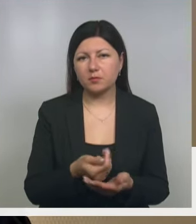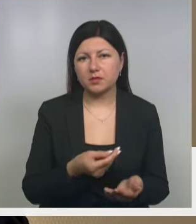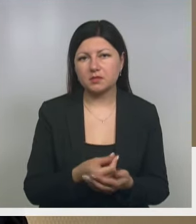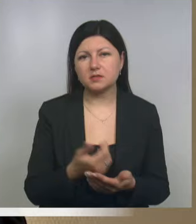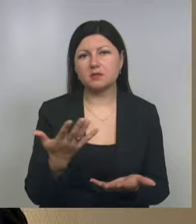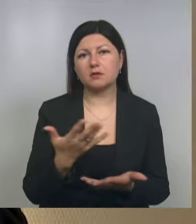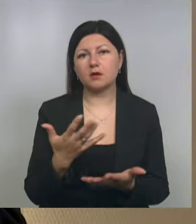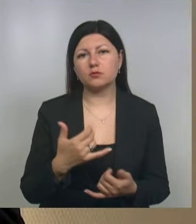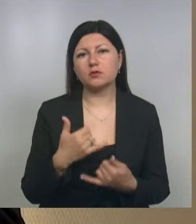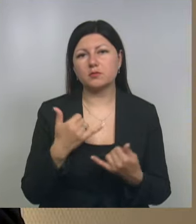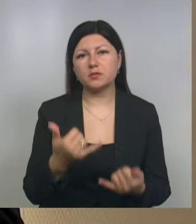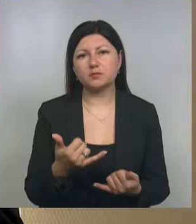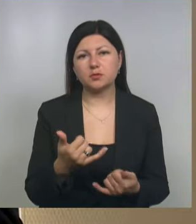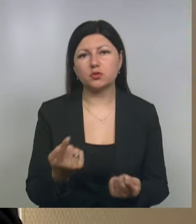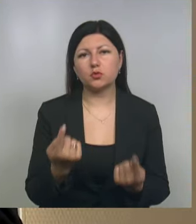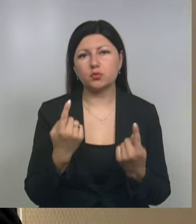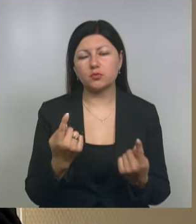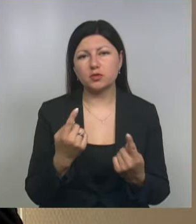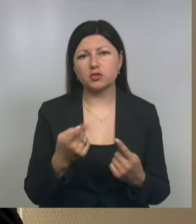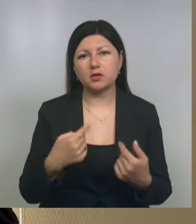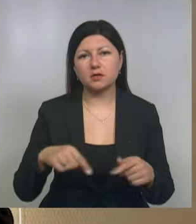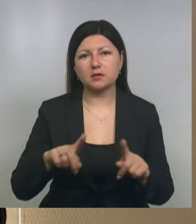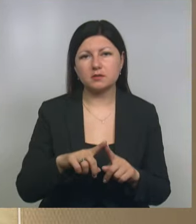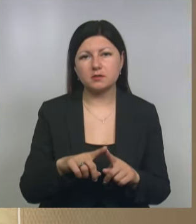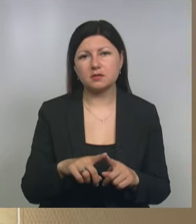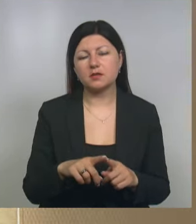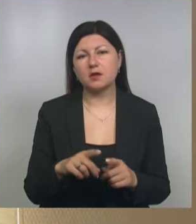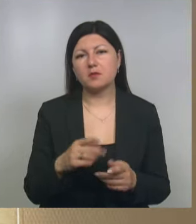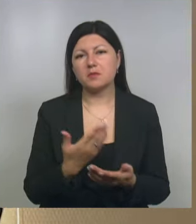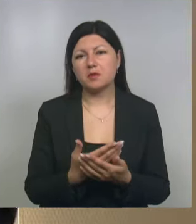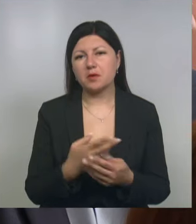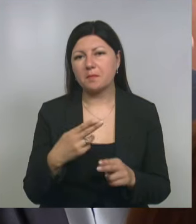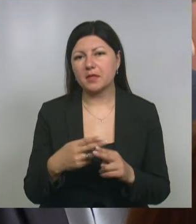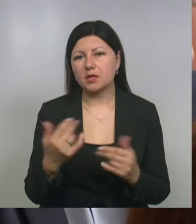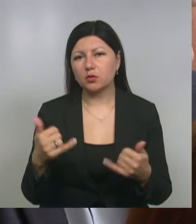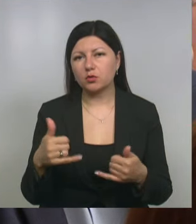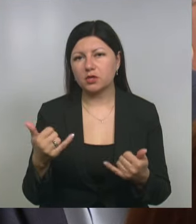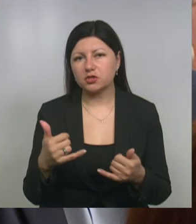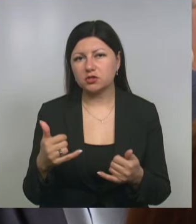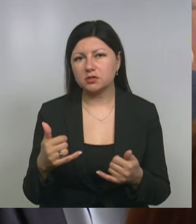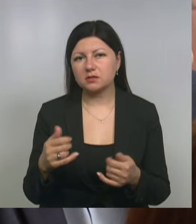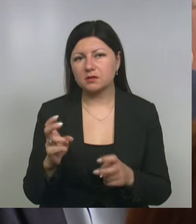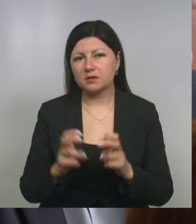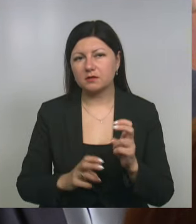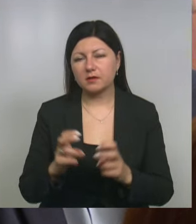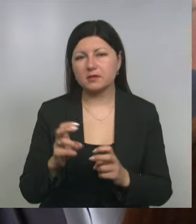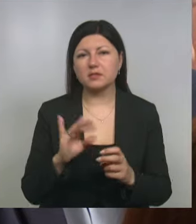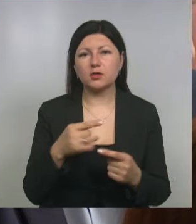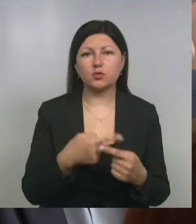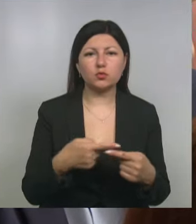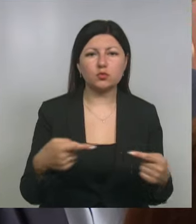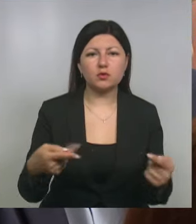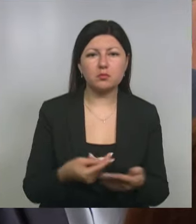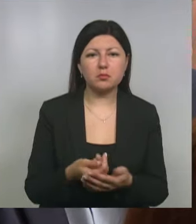обеспечивают как крупнейшие наши организации горно-металлургического кластера, так и прочие